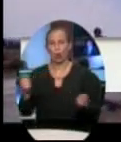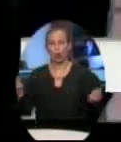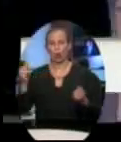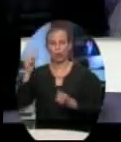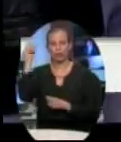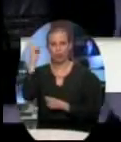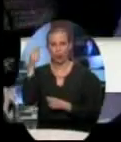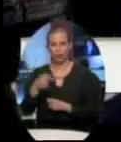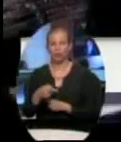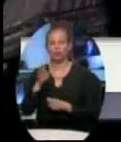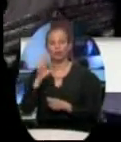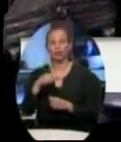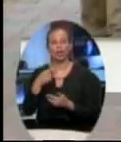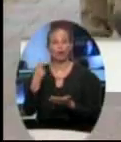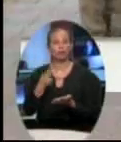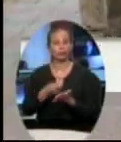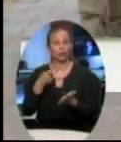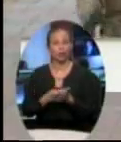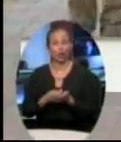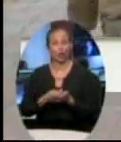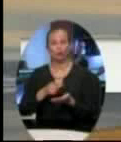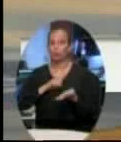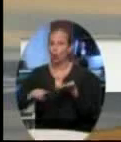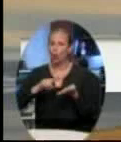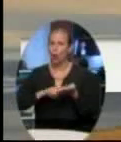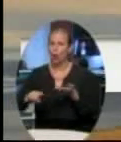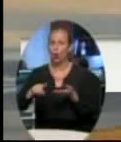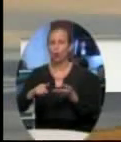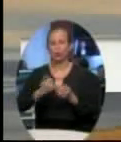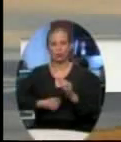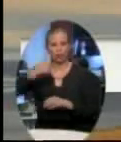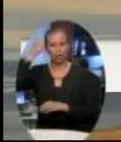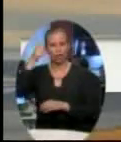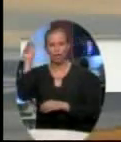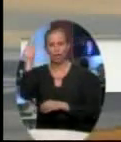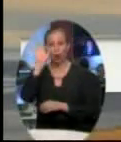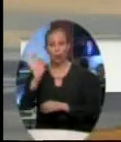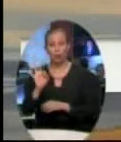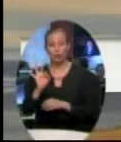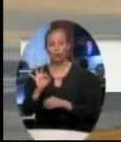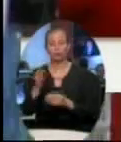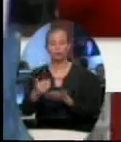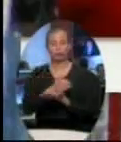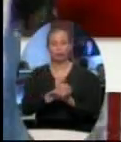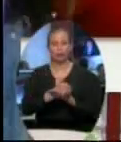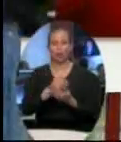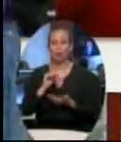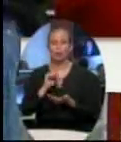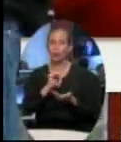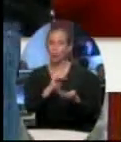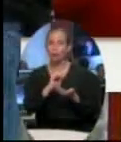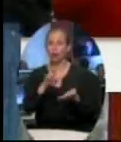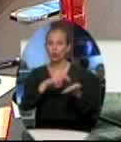חוק הפיקדון המחייב מעסיקים להפקיד בכל חודש אחוז מסוים ממשכורת העובד בקופה שתעמוד לרשותו כשיעזוב